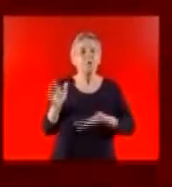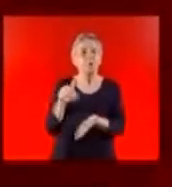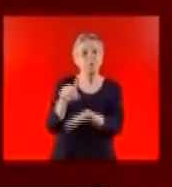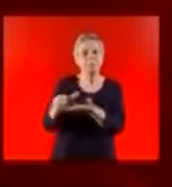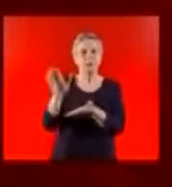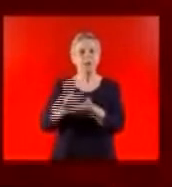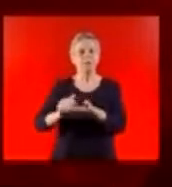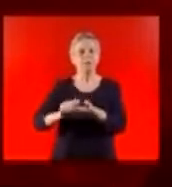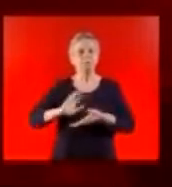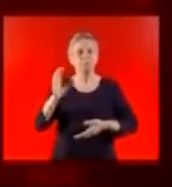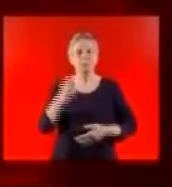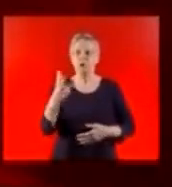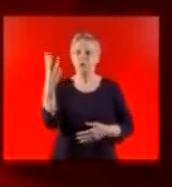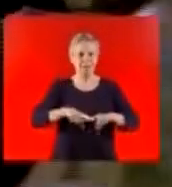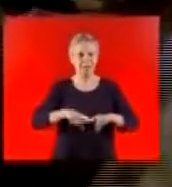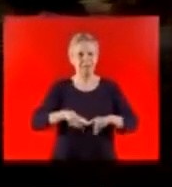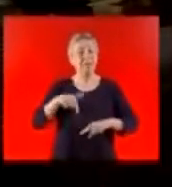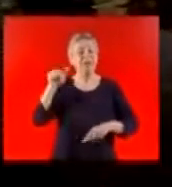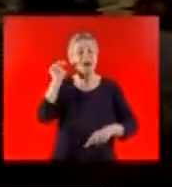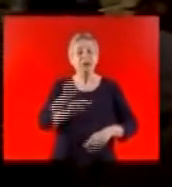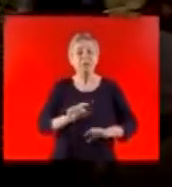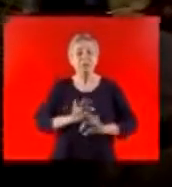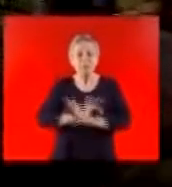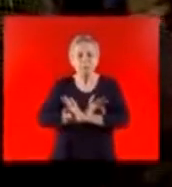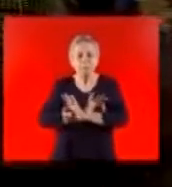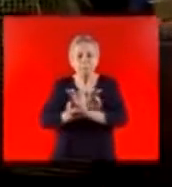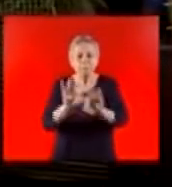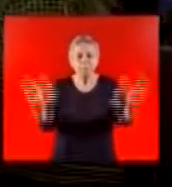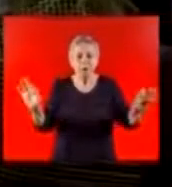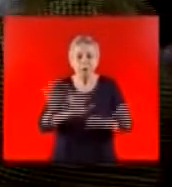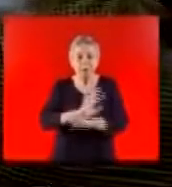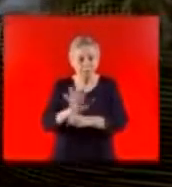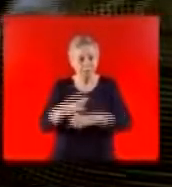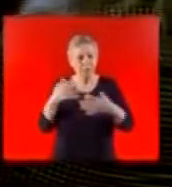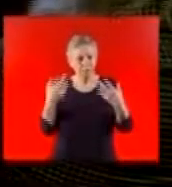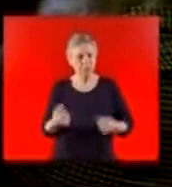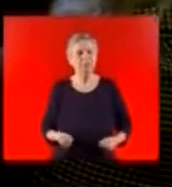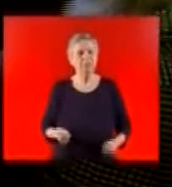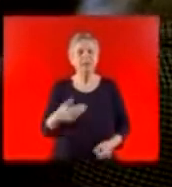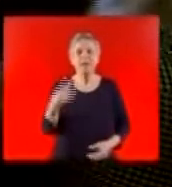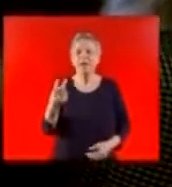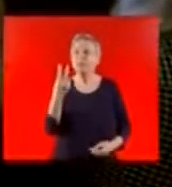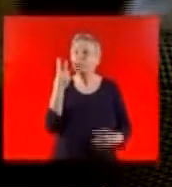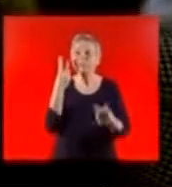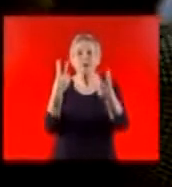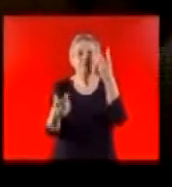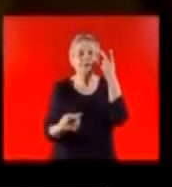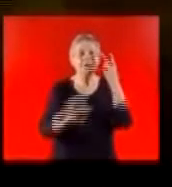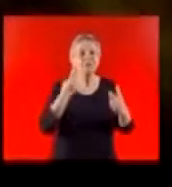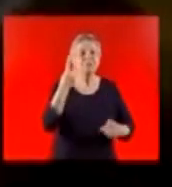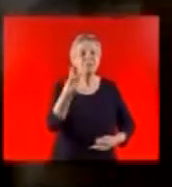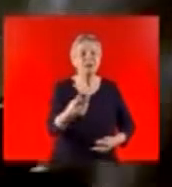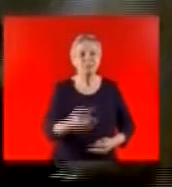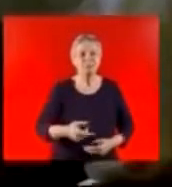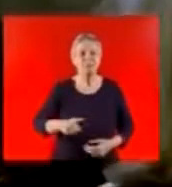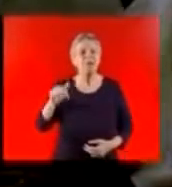λόγο, αναφέρει και σημειώνει ότι ο ΣΥΡΙΖΑ θα κάνει ό,τι μπορεί για να μπορέσει αυτός ο λόγος να γίνει αίτημα πολιτικής αλλαγής και απέτηση για